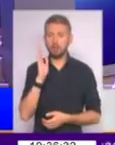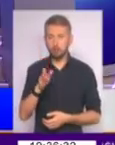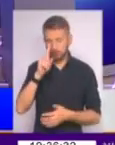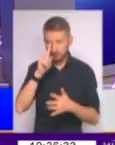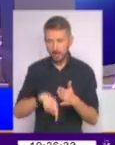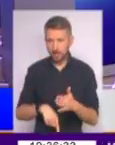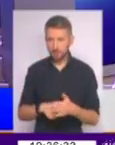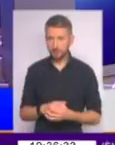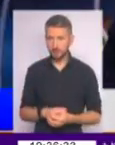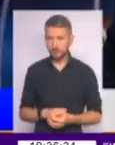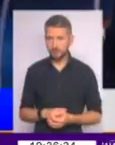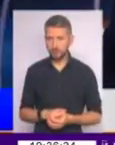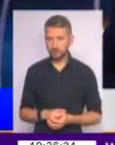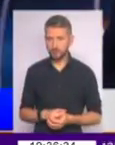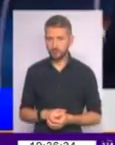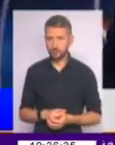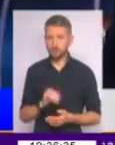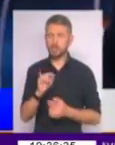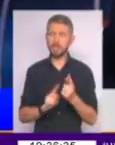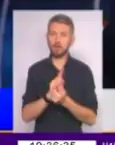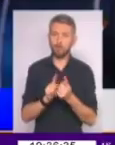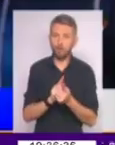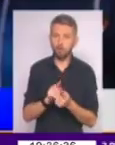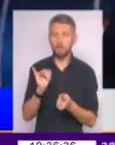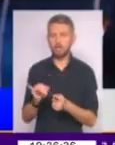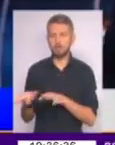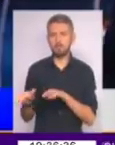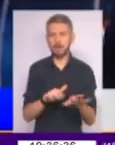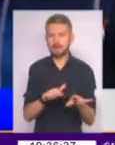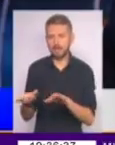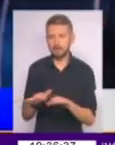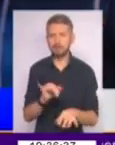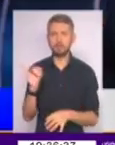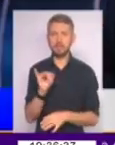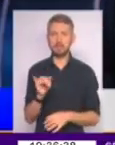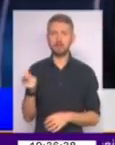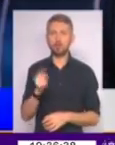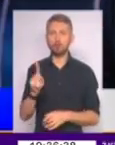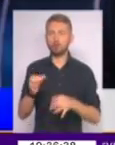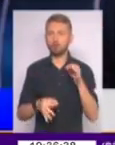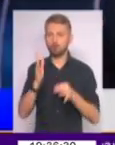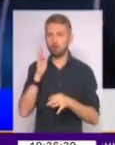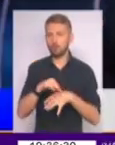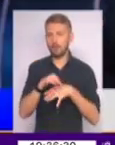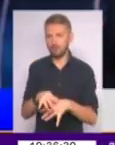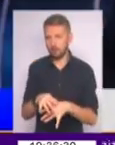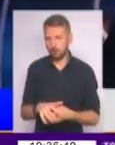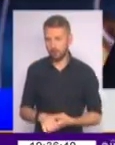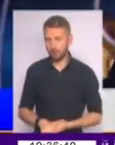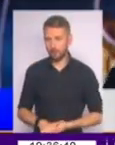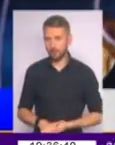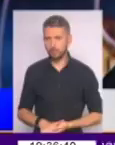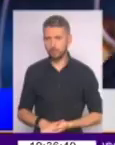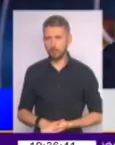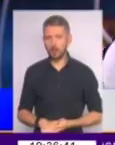вірити. І реформи, і процеси, і на те, що суд буде доведено.